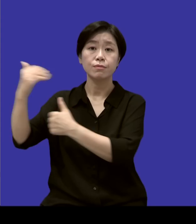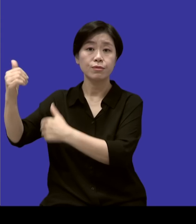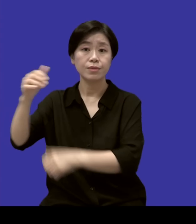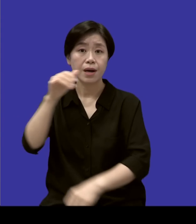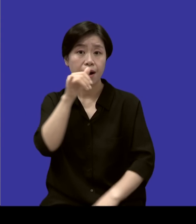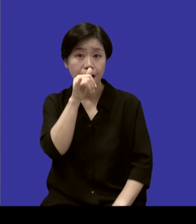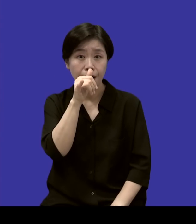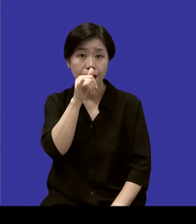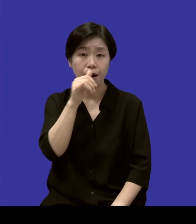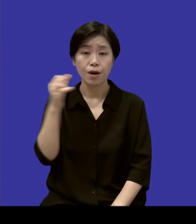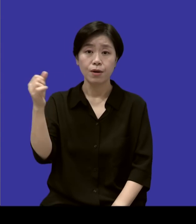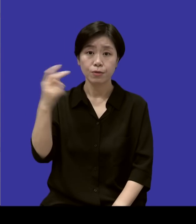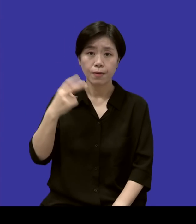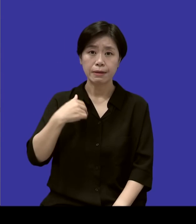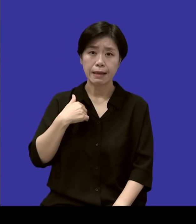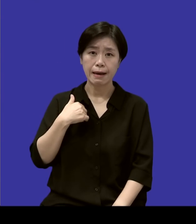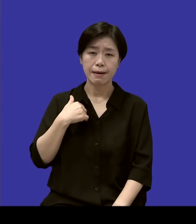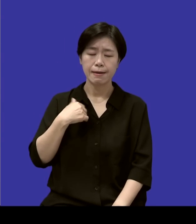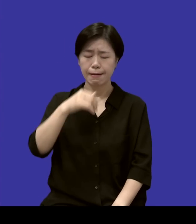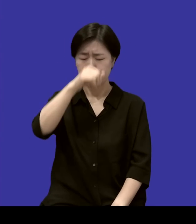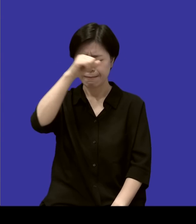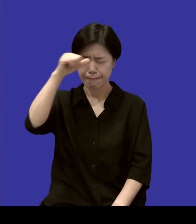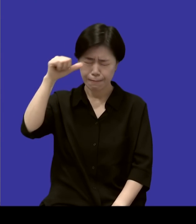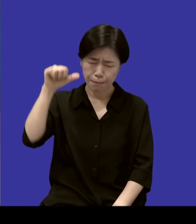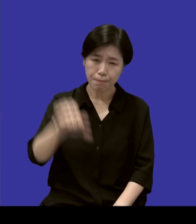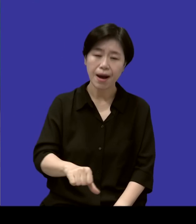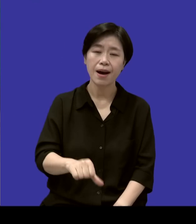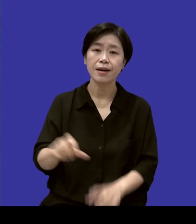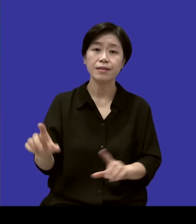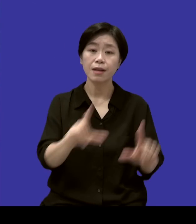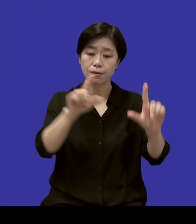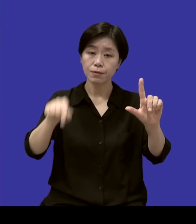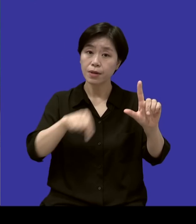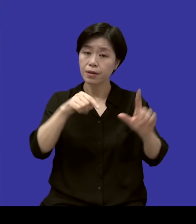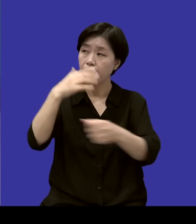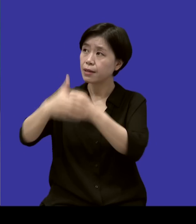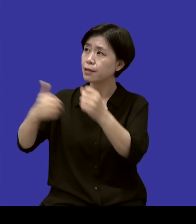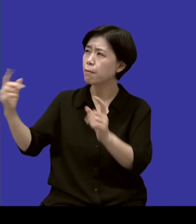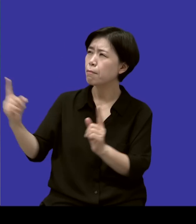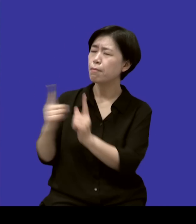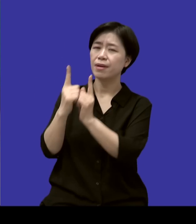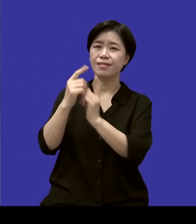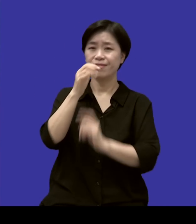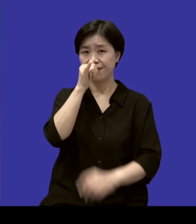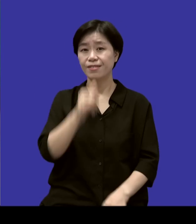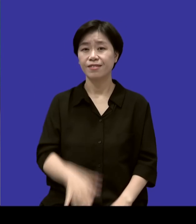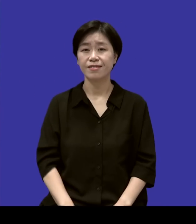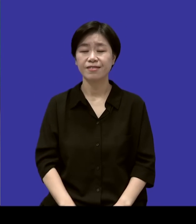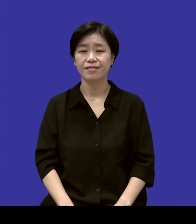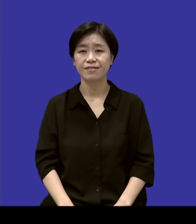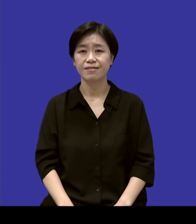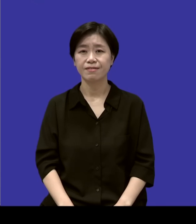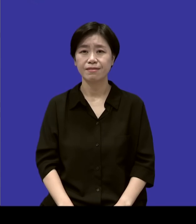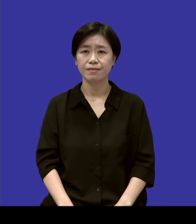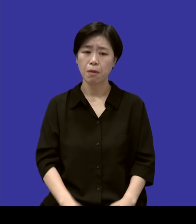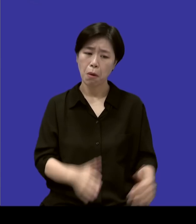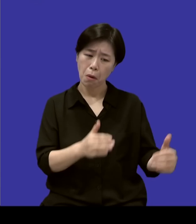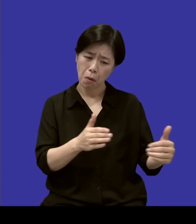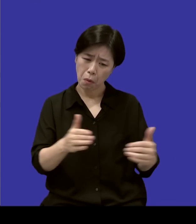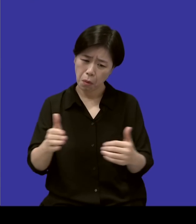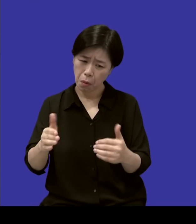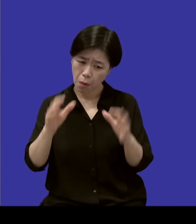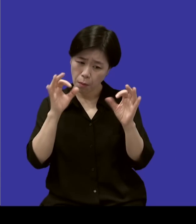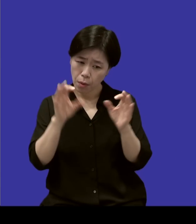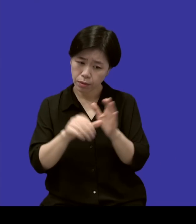나의 그 바닥 삶에서 하나님을 나타내시려고 하신 거잖아요. 예. 근데 그런 것들을 보면서 하나님이 나를